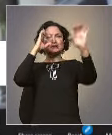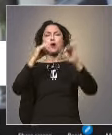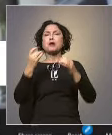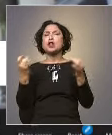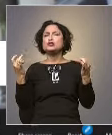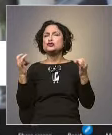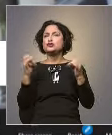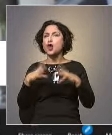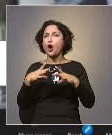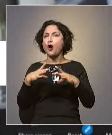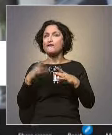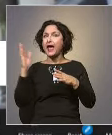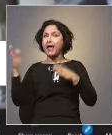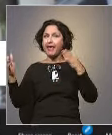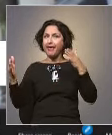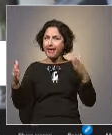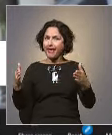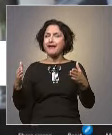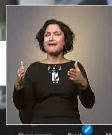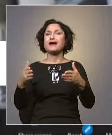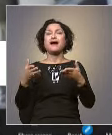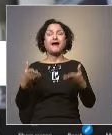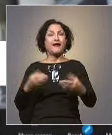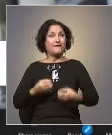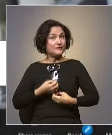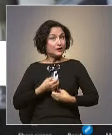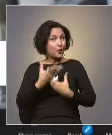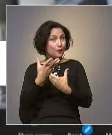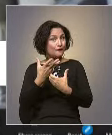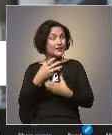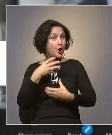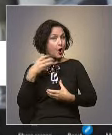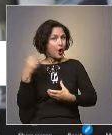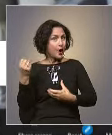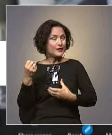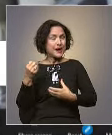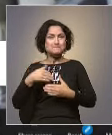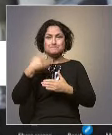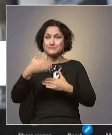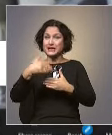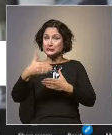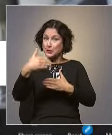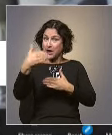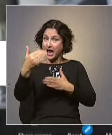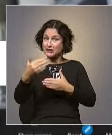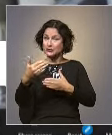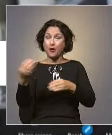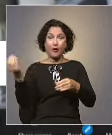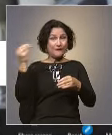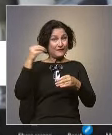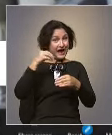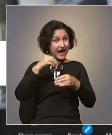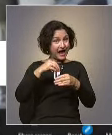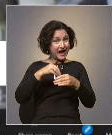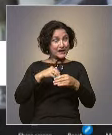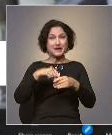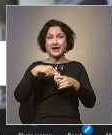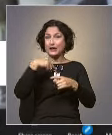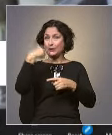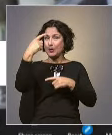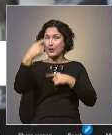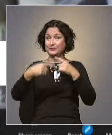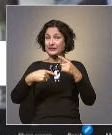ера, изследването на дълбокия космос. Това е вдъхновено от предстоящото вкарване в орбита на заместникът на Хъбъл, Джеймс